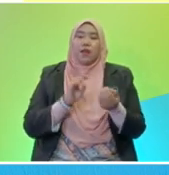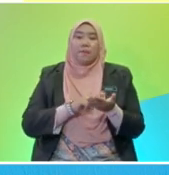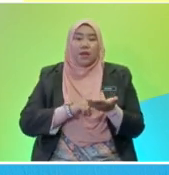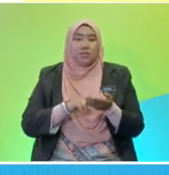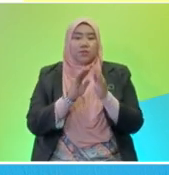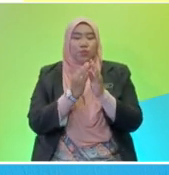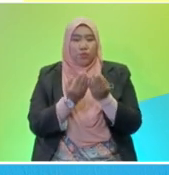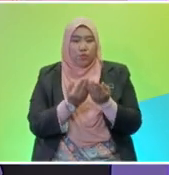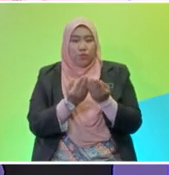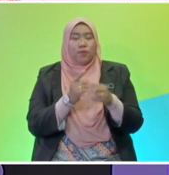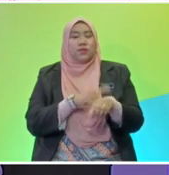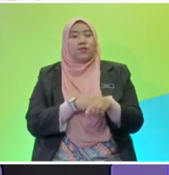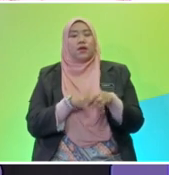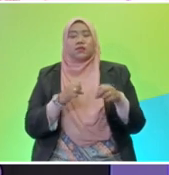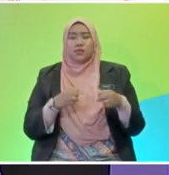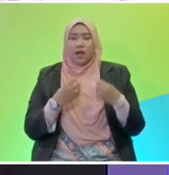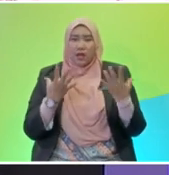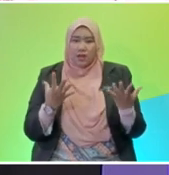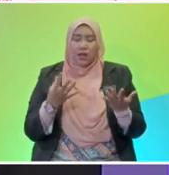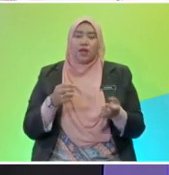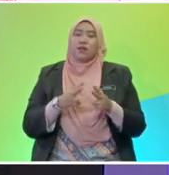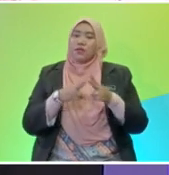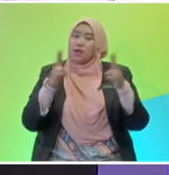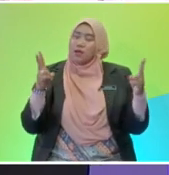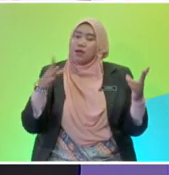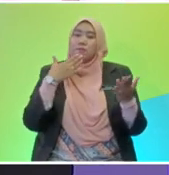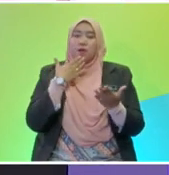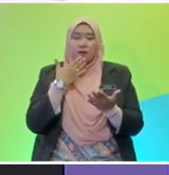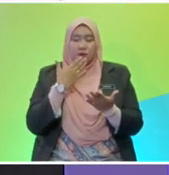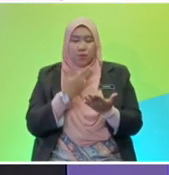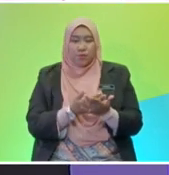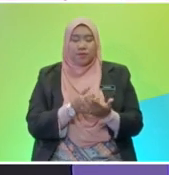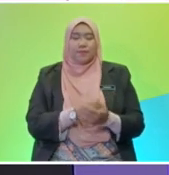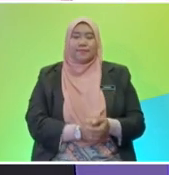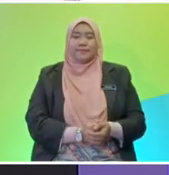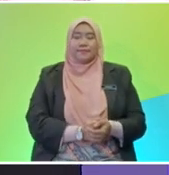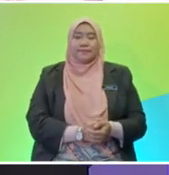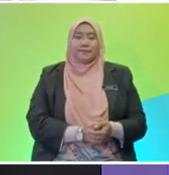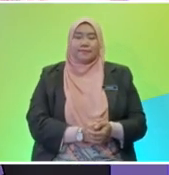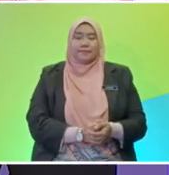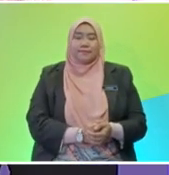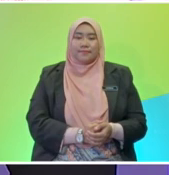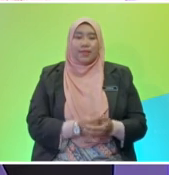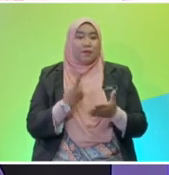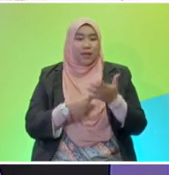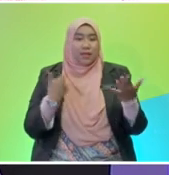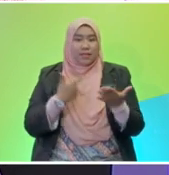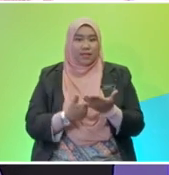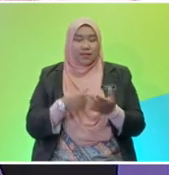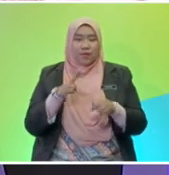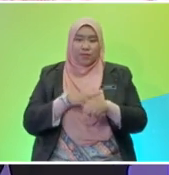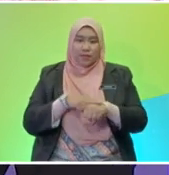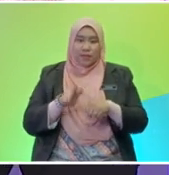satu hobi yang sangat bagus seterusnya cuma kita lihat apa lagi hobinya Hah